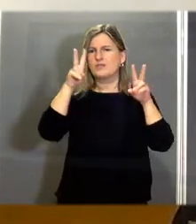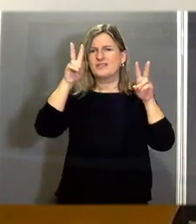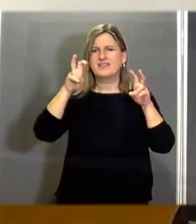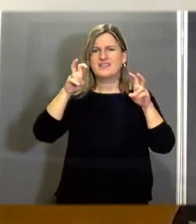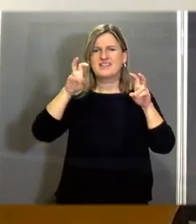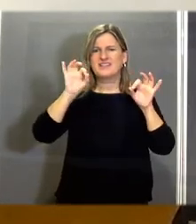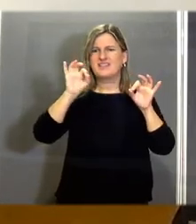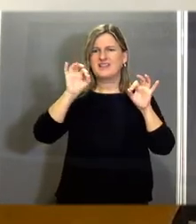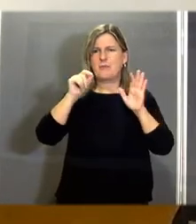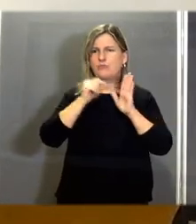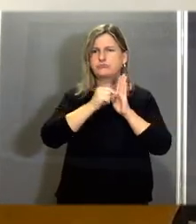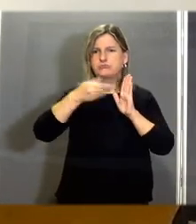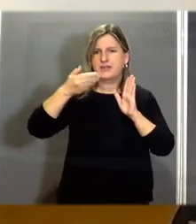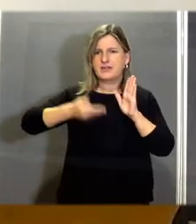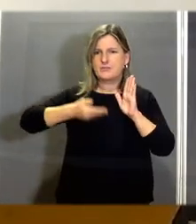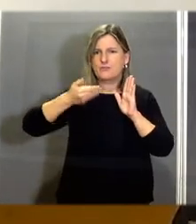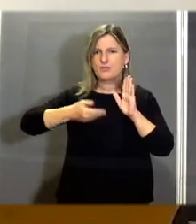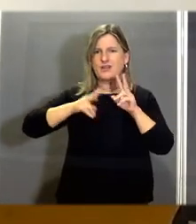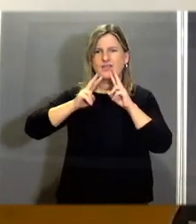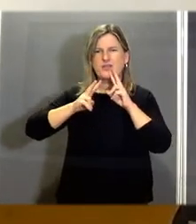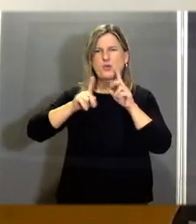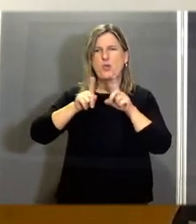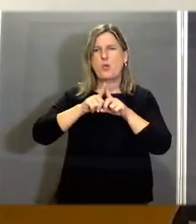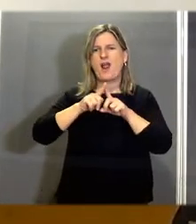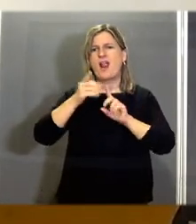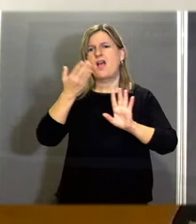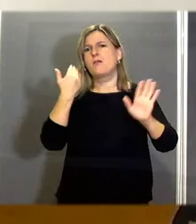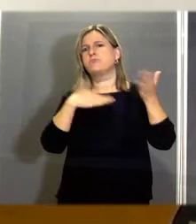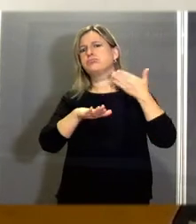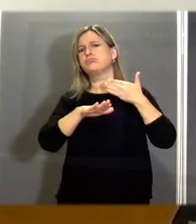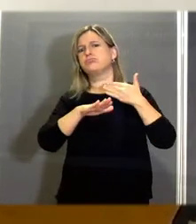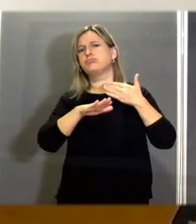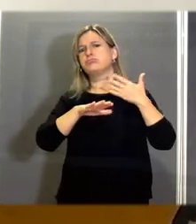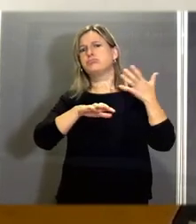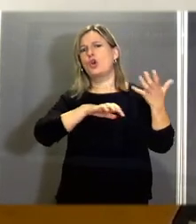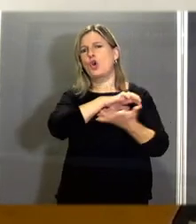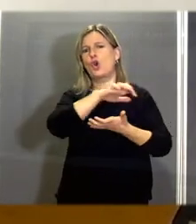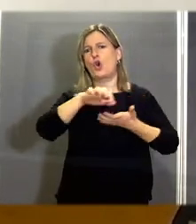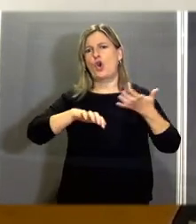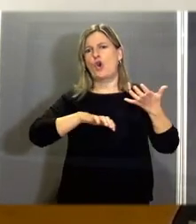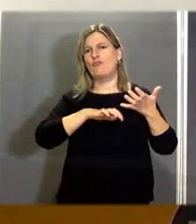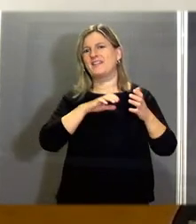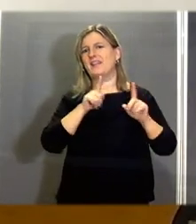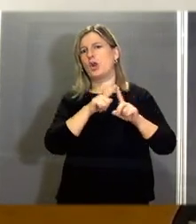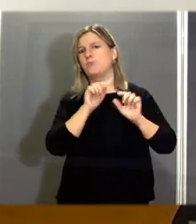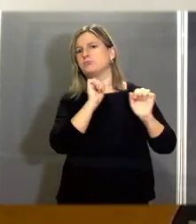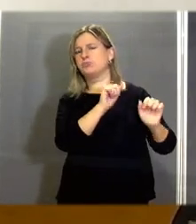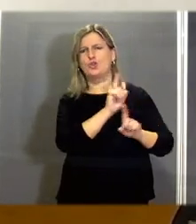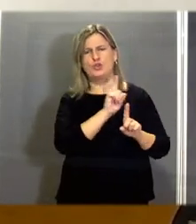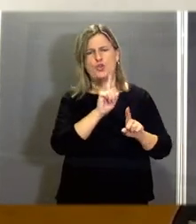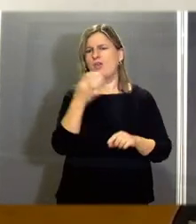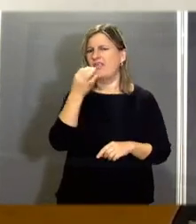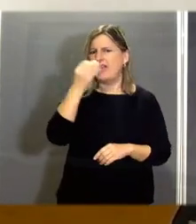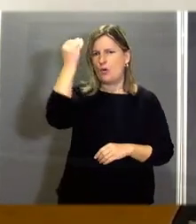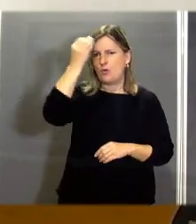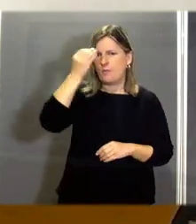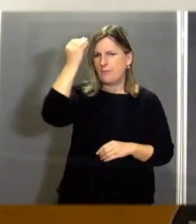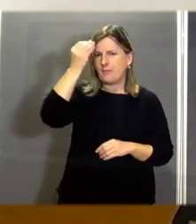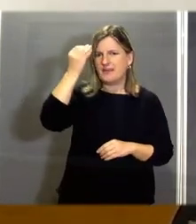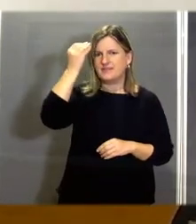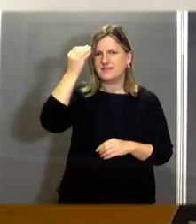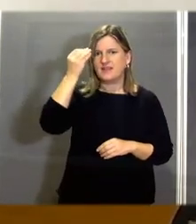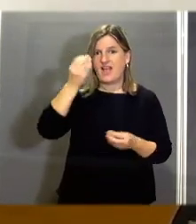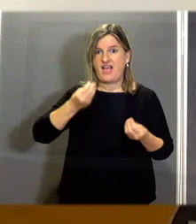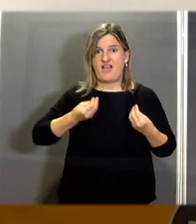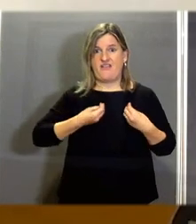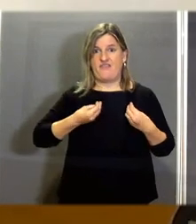és els que heu dit de no defugir el conflicte, al contrari. Creure'ns que pel sol fet de